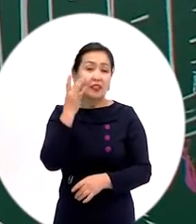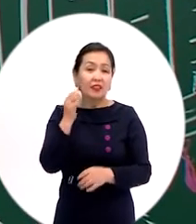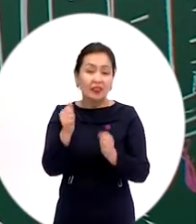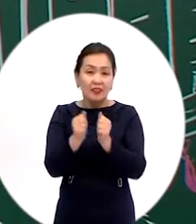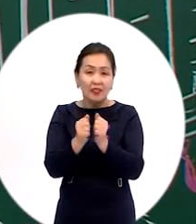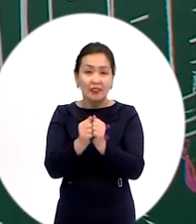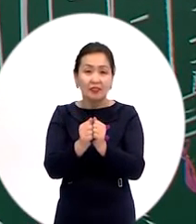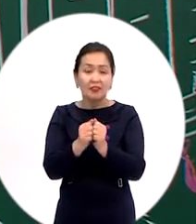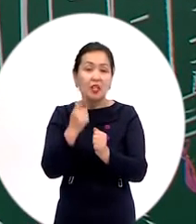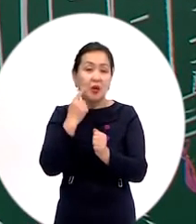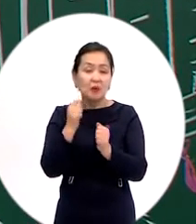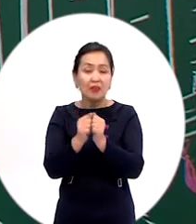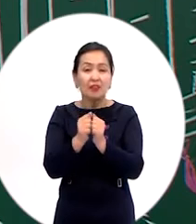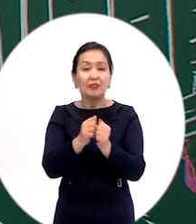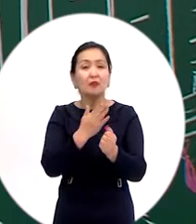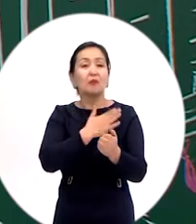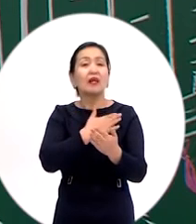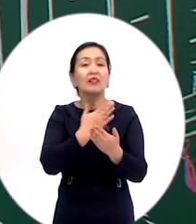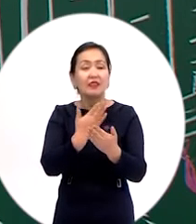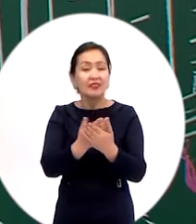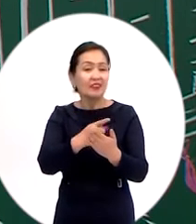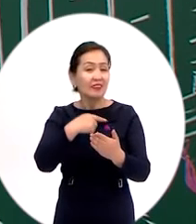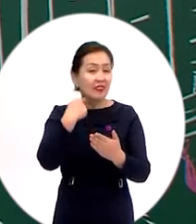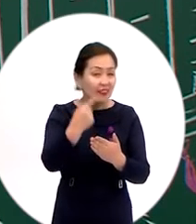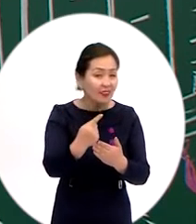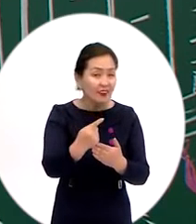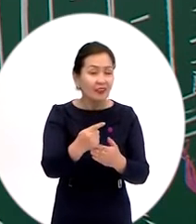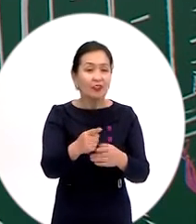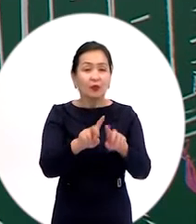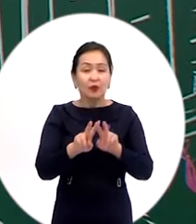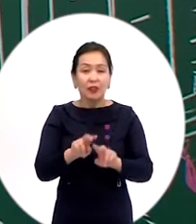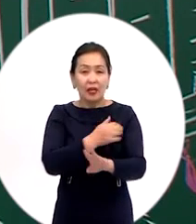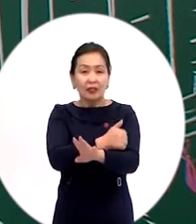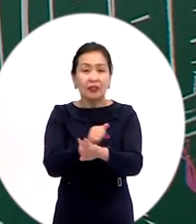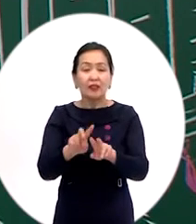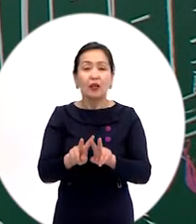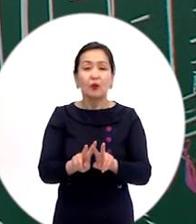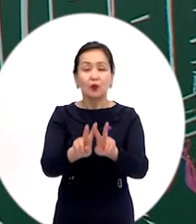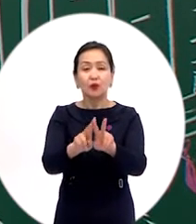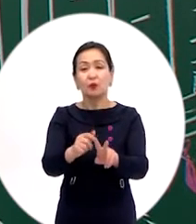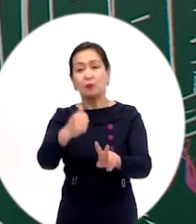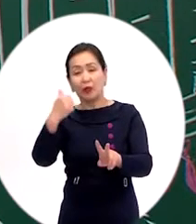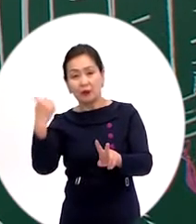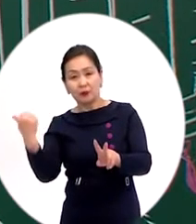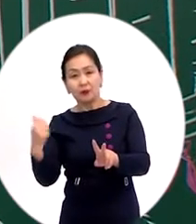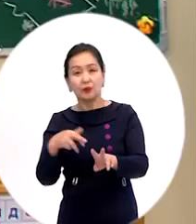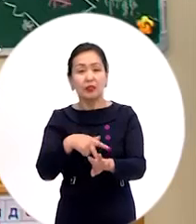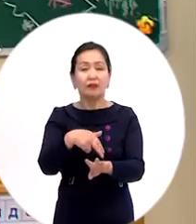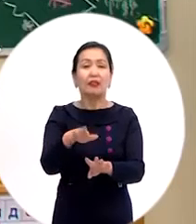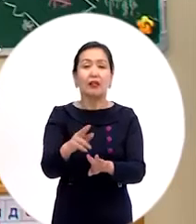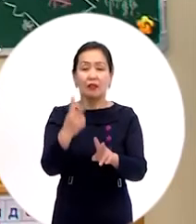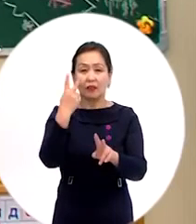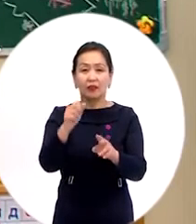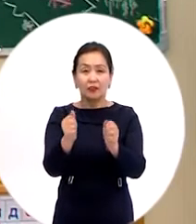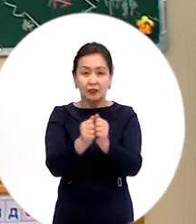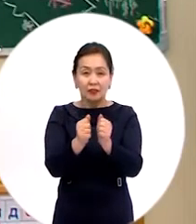маань Эльсада талархснаа илэрхийлээд дахиад цаашаа баруун зүг рүү аяллаа.